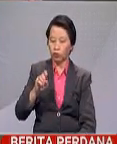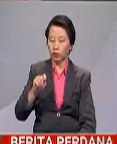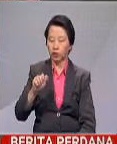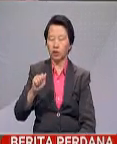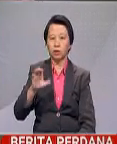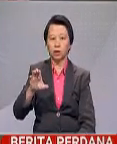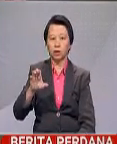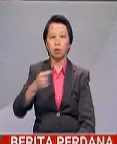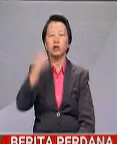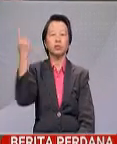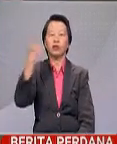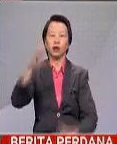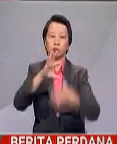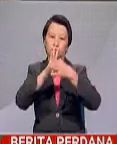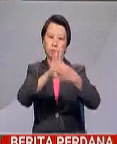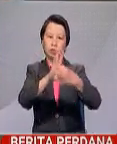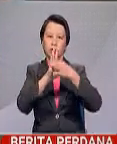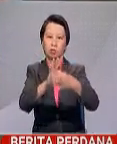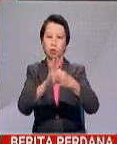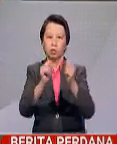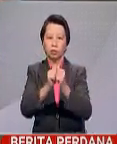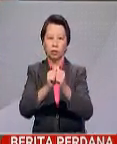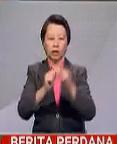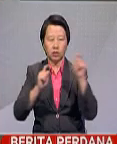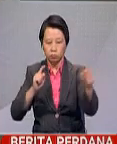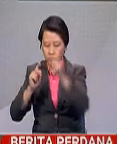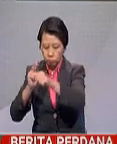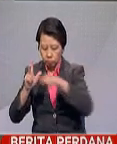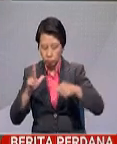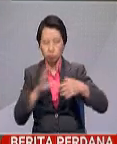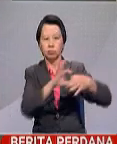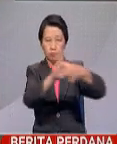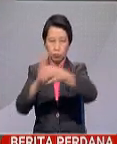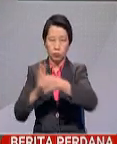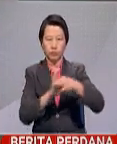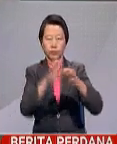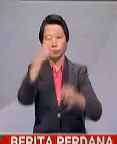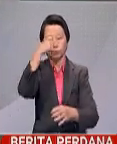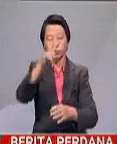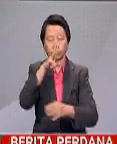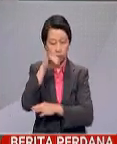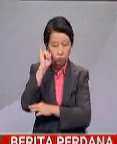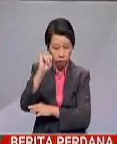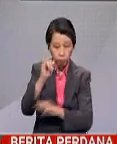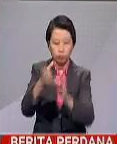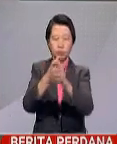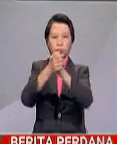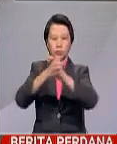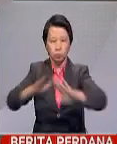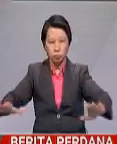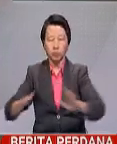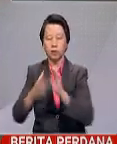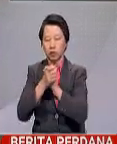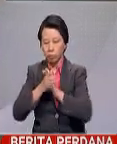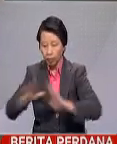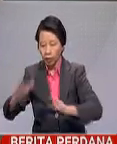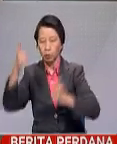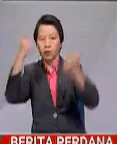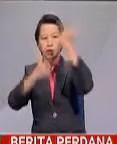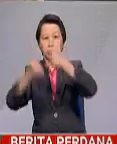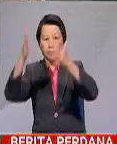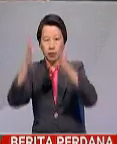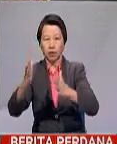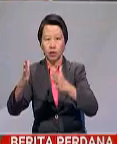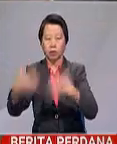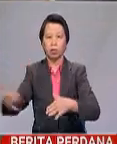sentiasa bekerjasama dengan semua pihak untuk menjamin keselamatan pelancong-pelancong